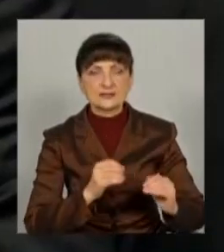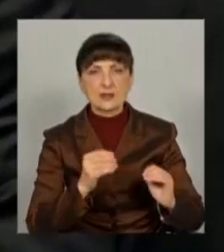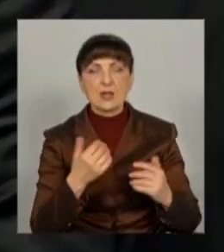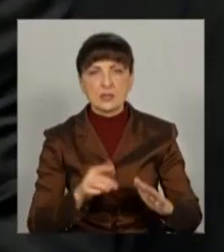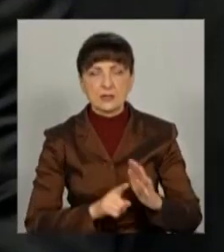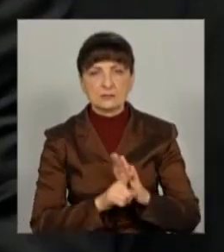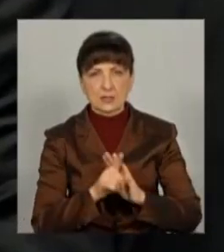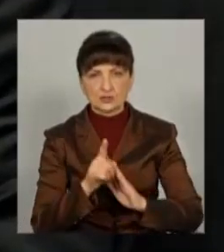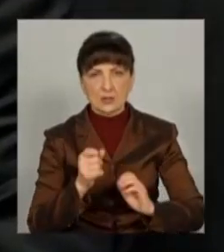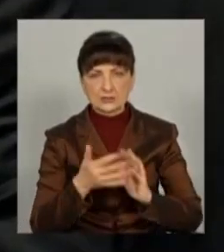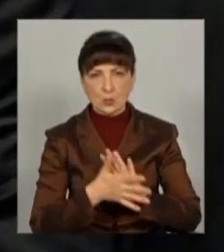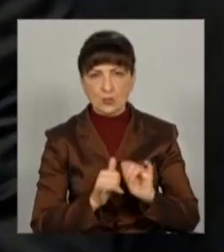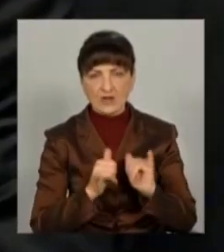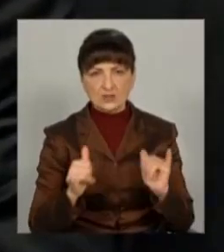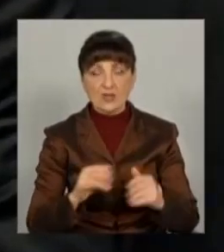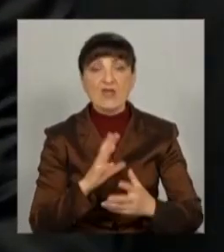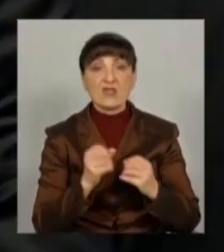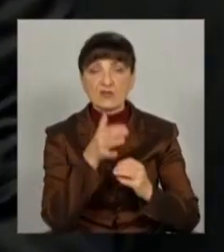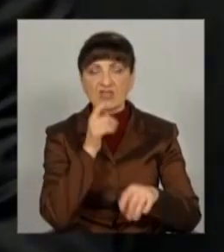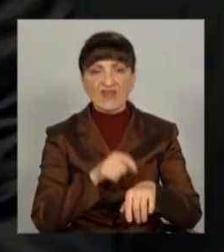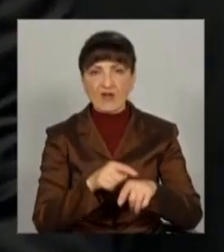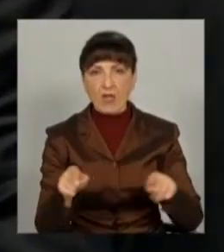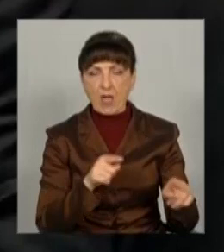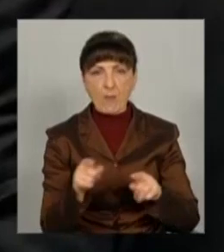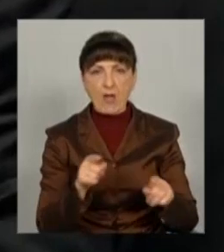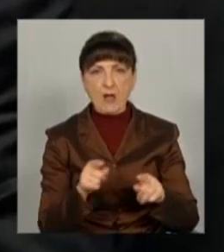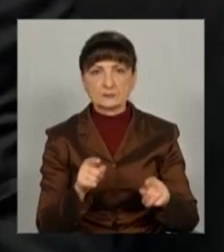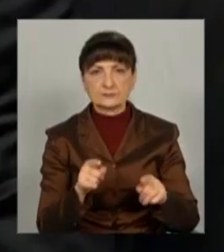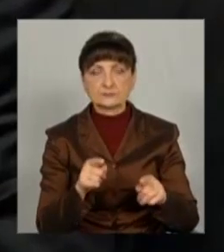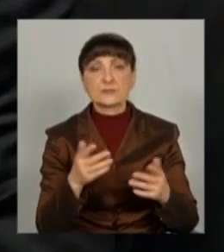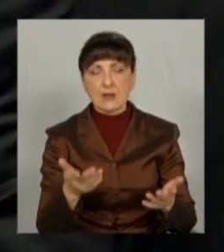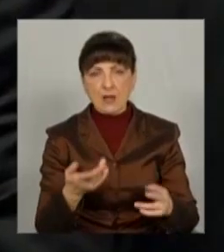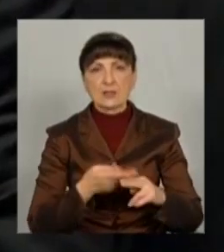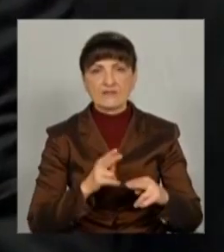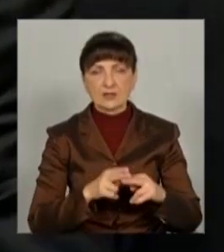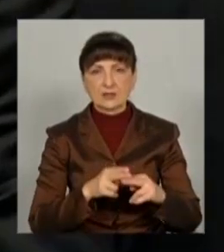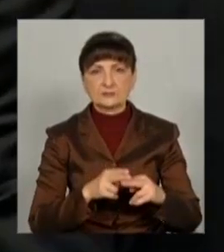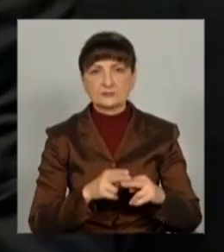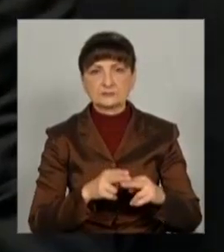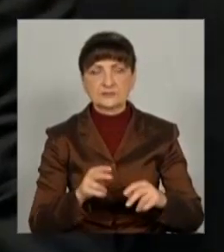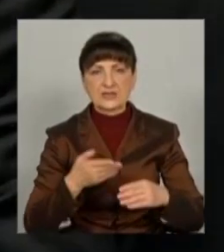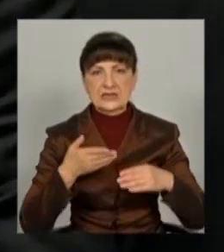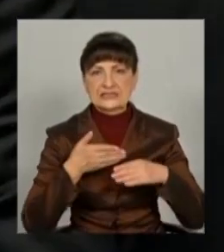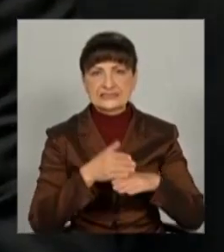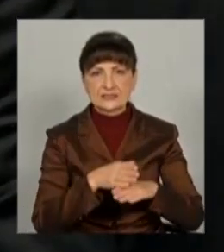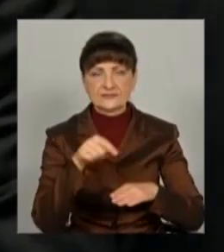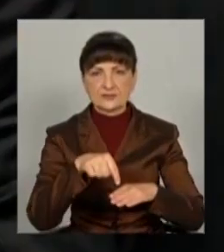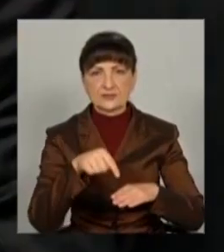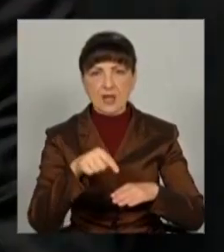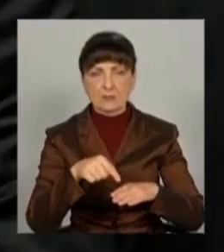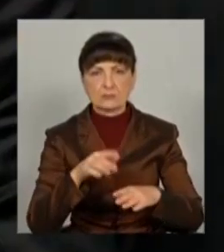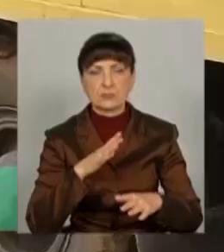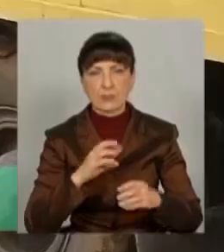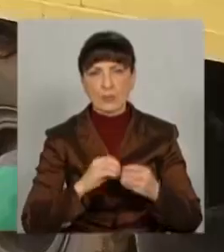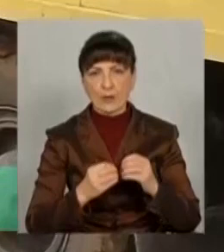начал увеличиваться. И как раз вот это время, наверное, вот это разрыв этого конденсатосборника